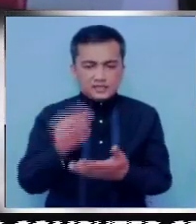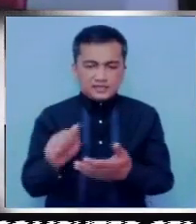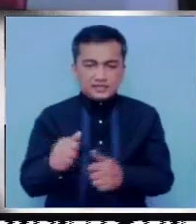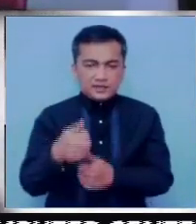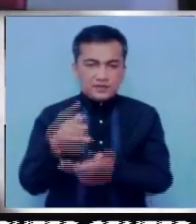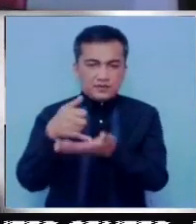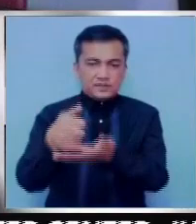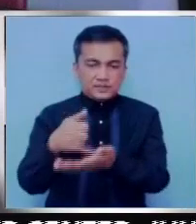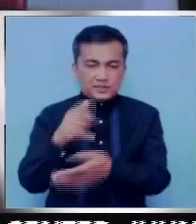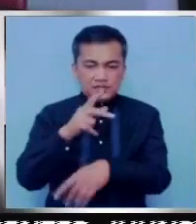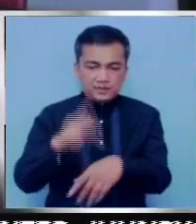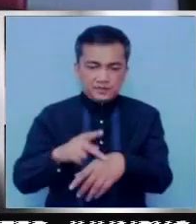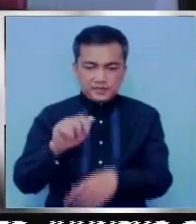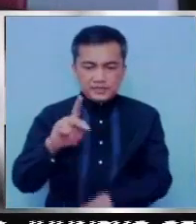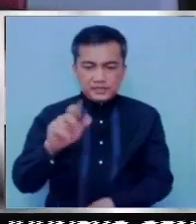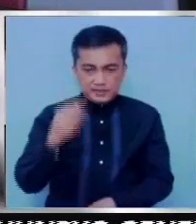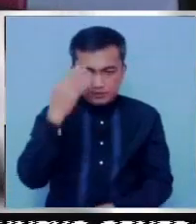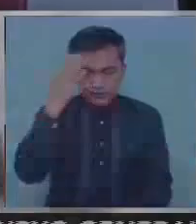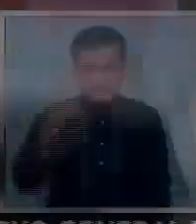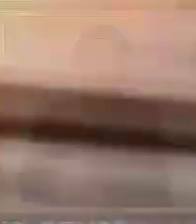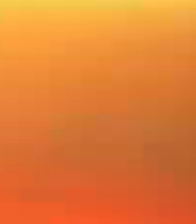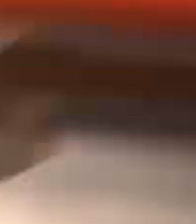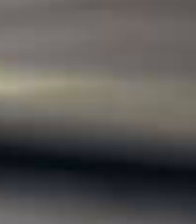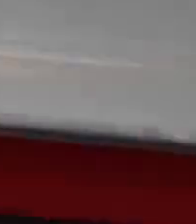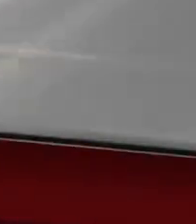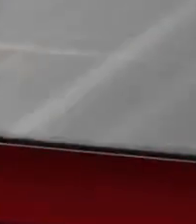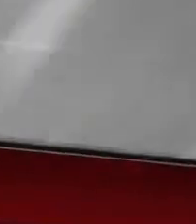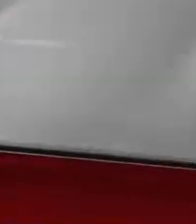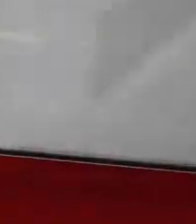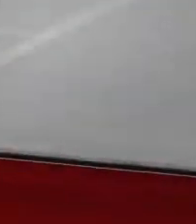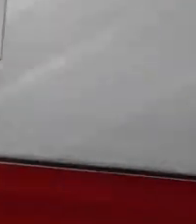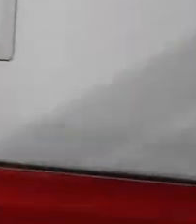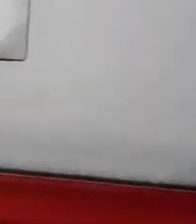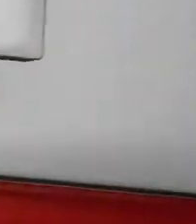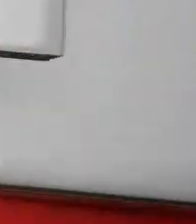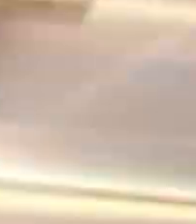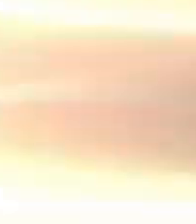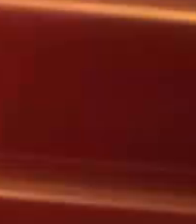Philippine Arena sa Bulacan. At nakatutok live si Ian Cruz.